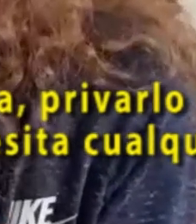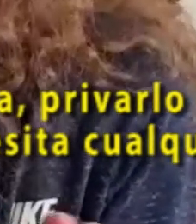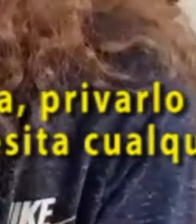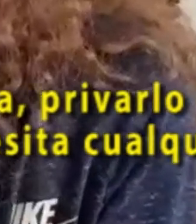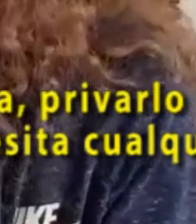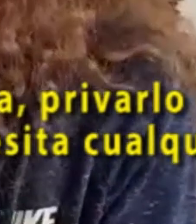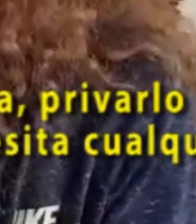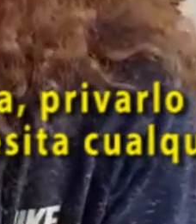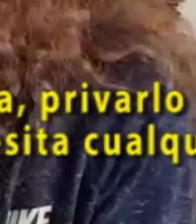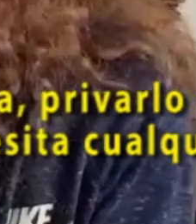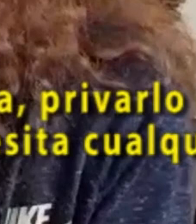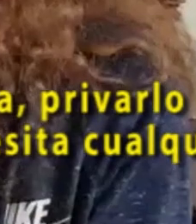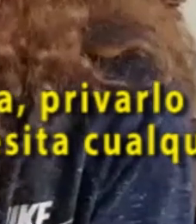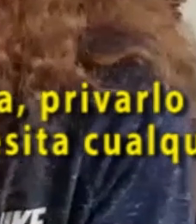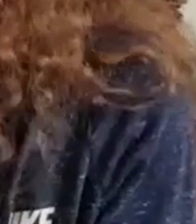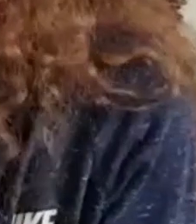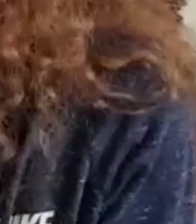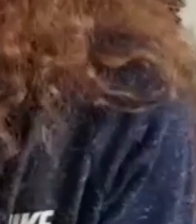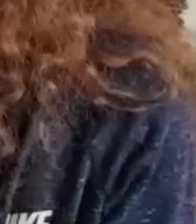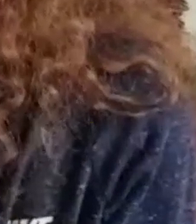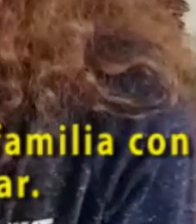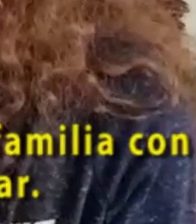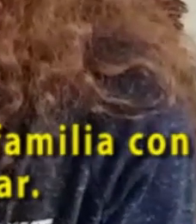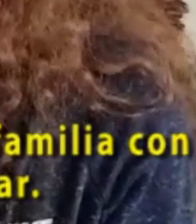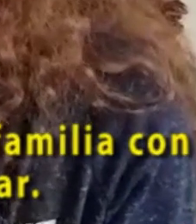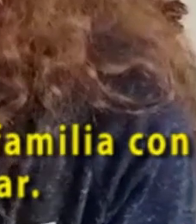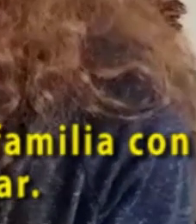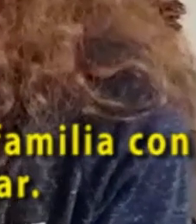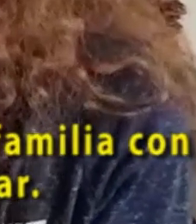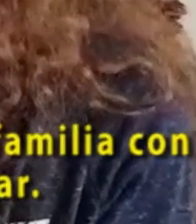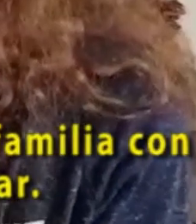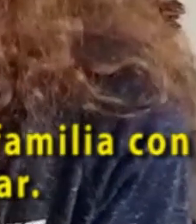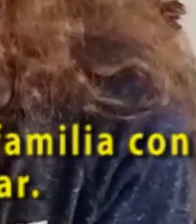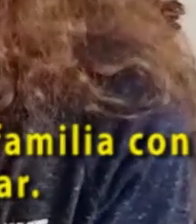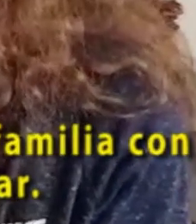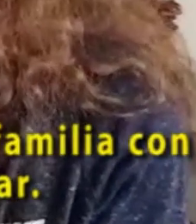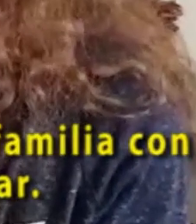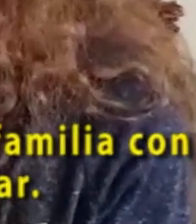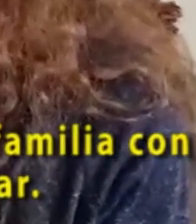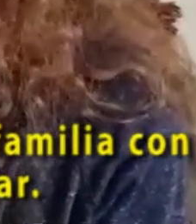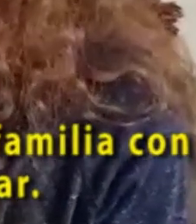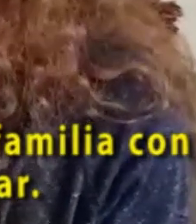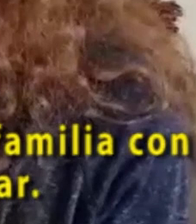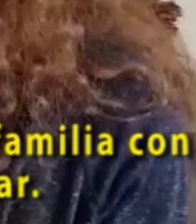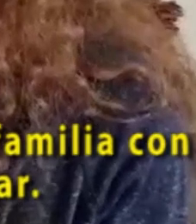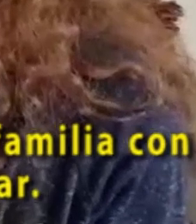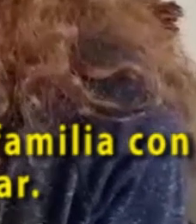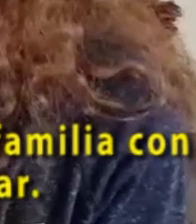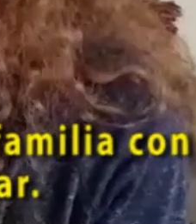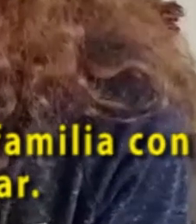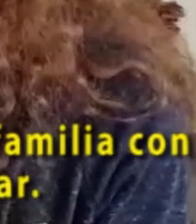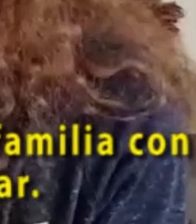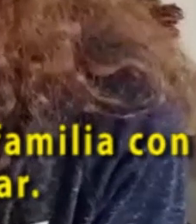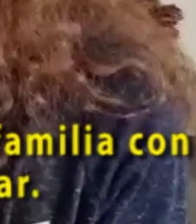هيك بضل محشور بمكان وفاقد حريته. بيضغطوا عليهم بالاهل لمنع زيارات، او